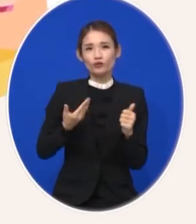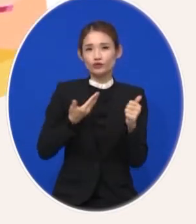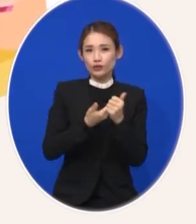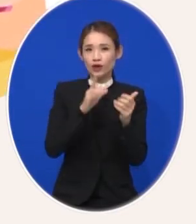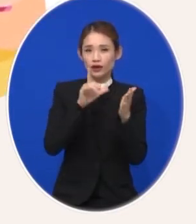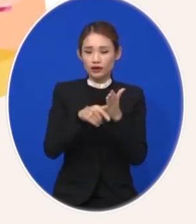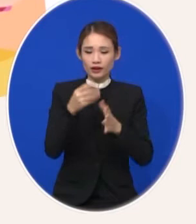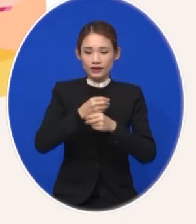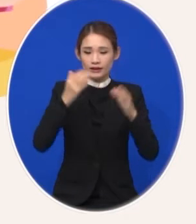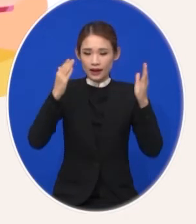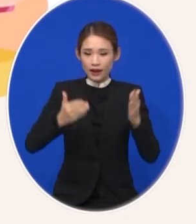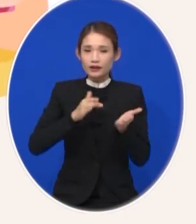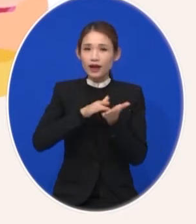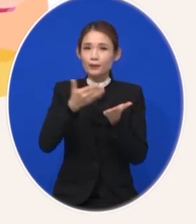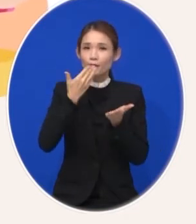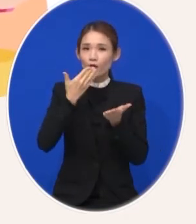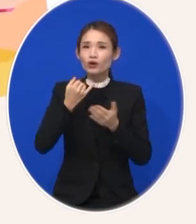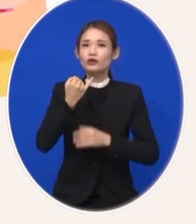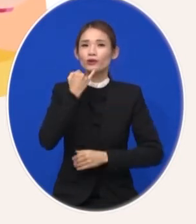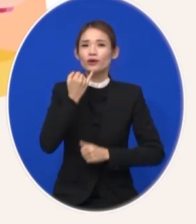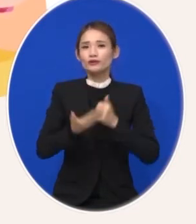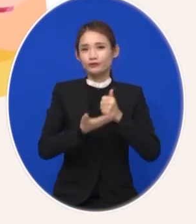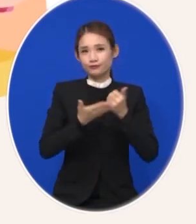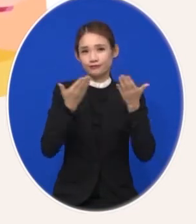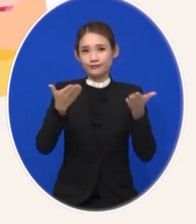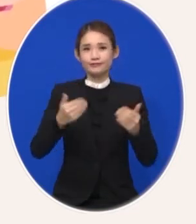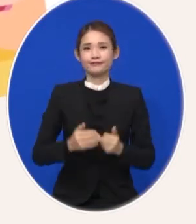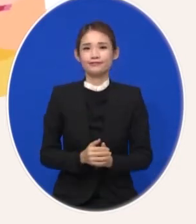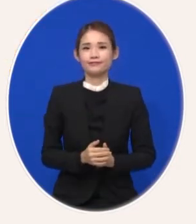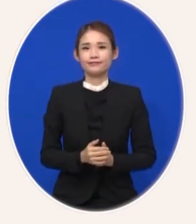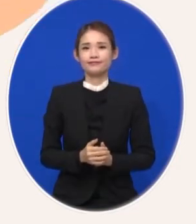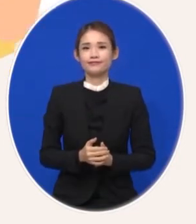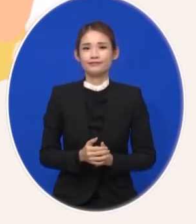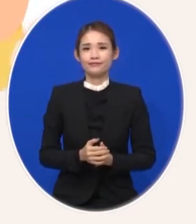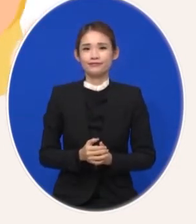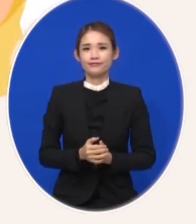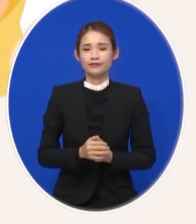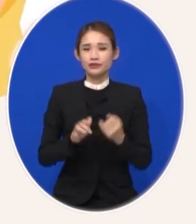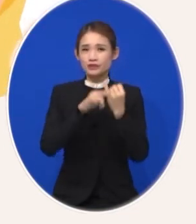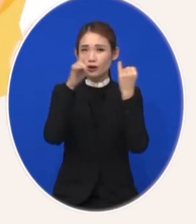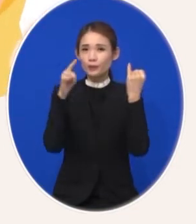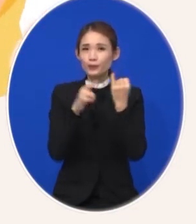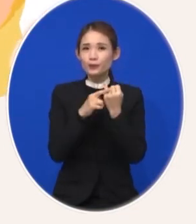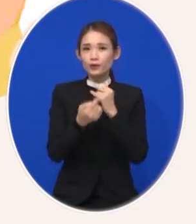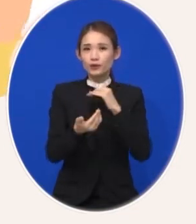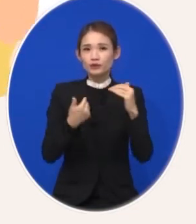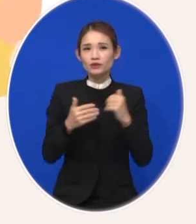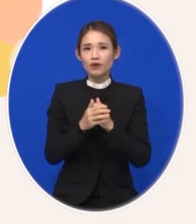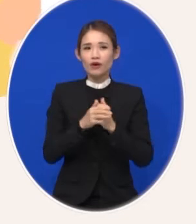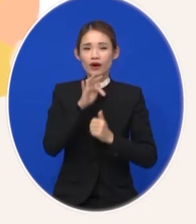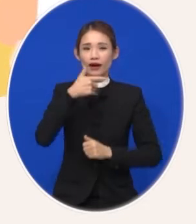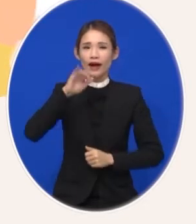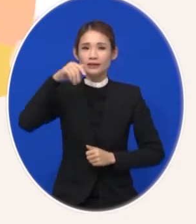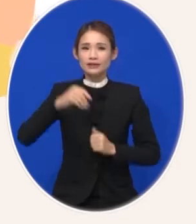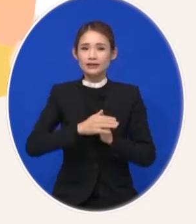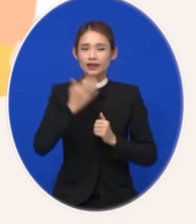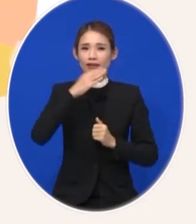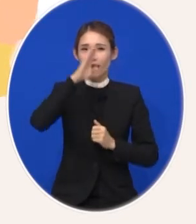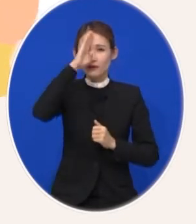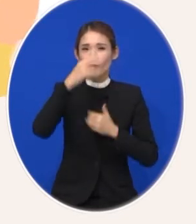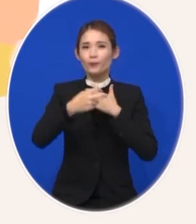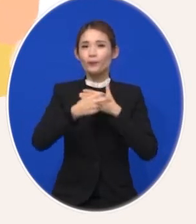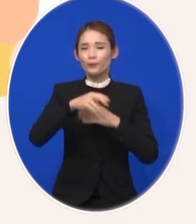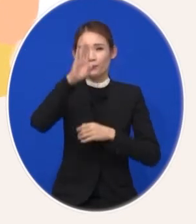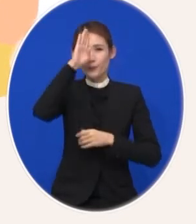수유하는 경우는 수유 기간 동안 복용을 유지하기를 추천합니다. 산모가 임신 전 간질, 당뇨병 등을